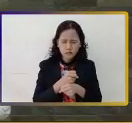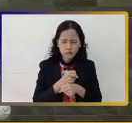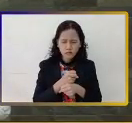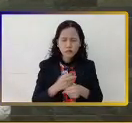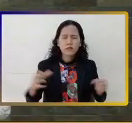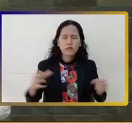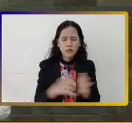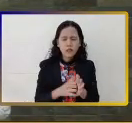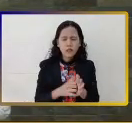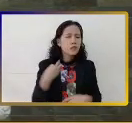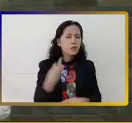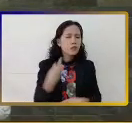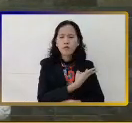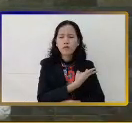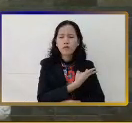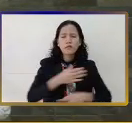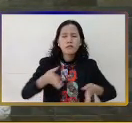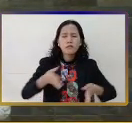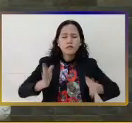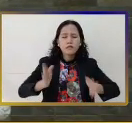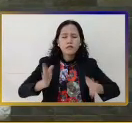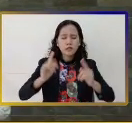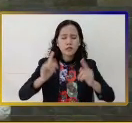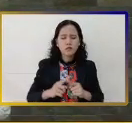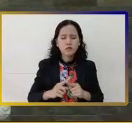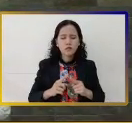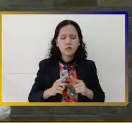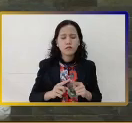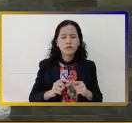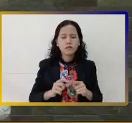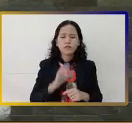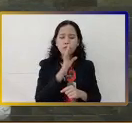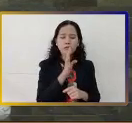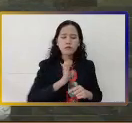na pinaintulutan po namin na mag-adjust po kami